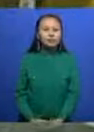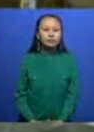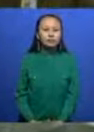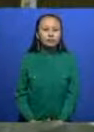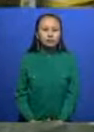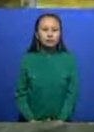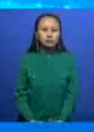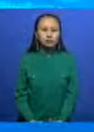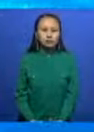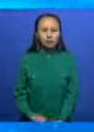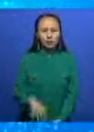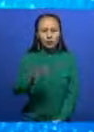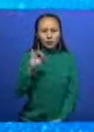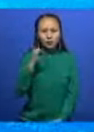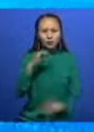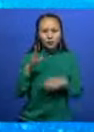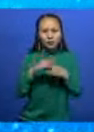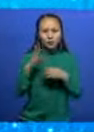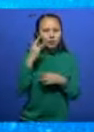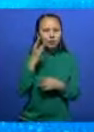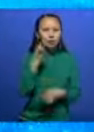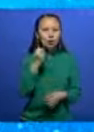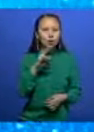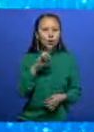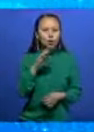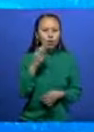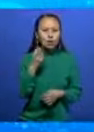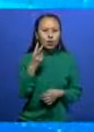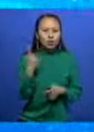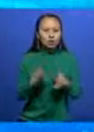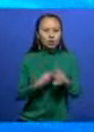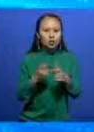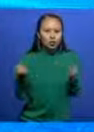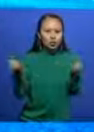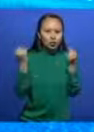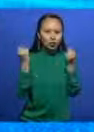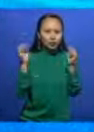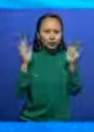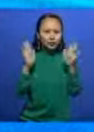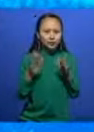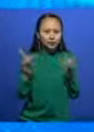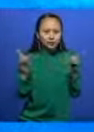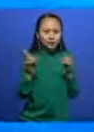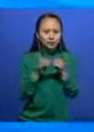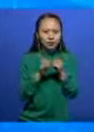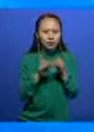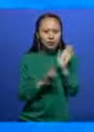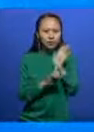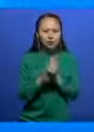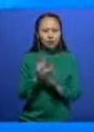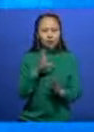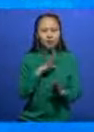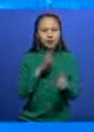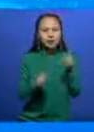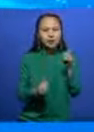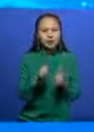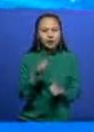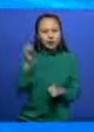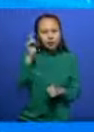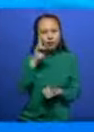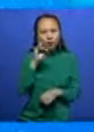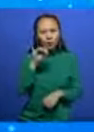Өскемен. Сенбінің кешінде Алматыдағы Балуан Шолақ атындағы спорт сарайында ережесіз жекпе-жектен келісті жарыс өтті. Қытайдың Кунлун